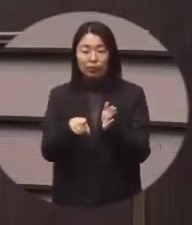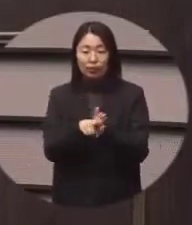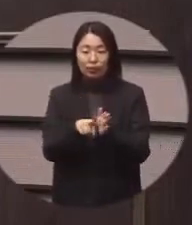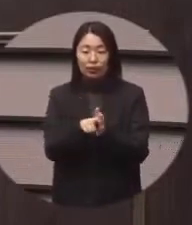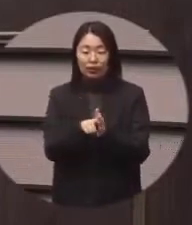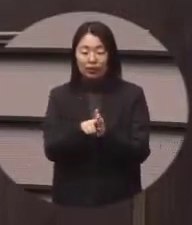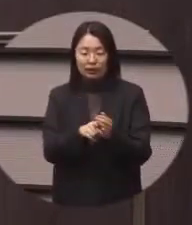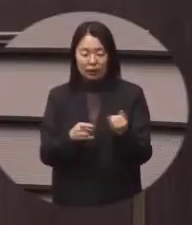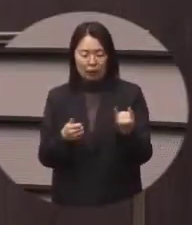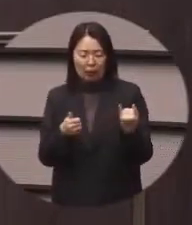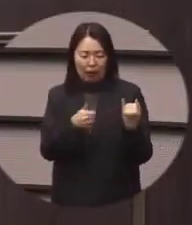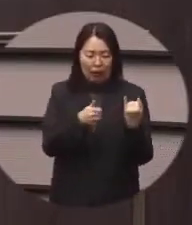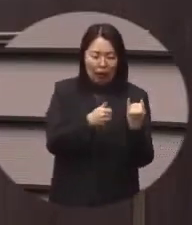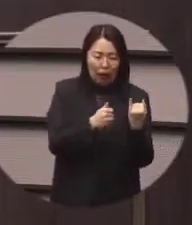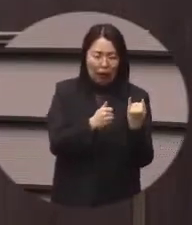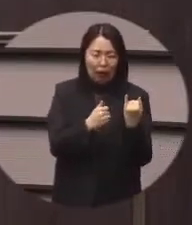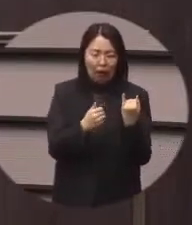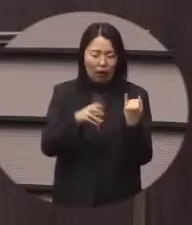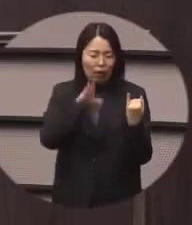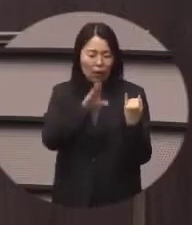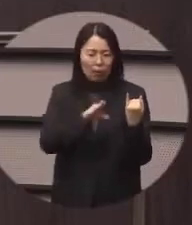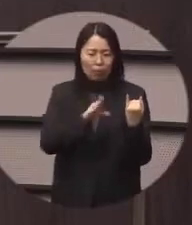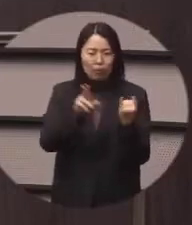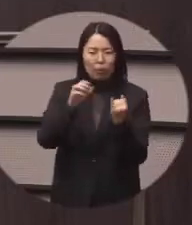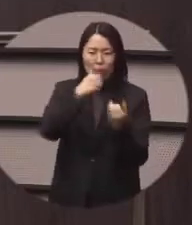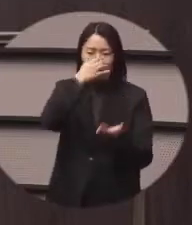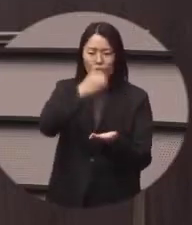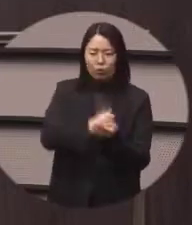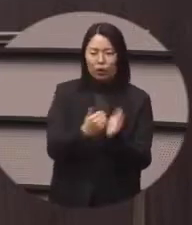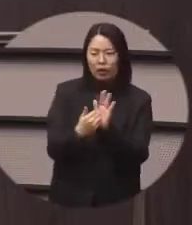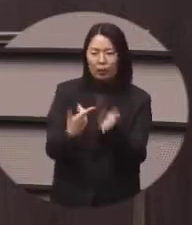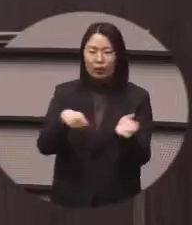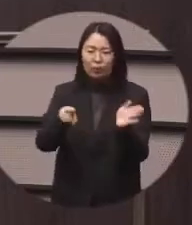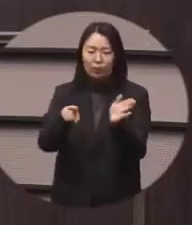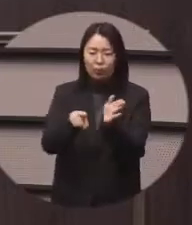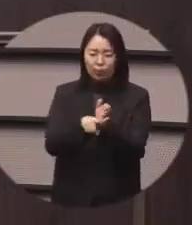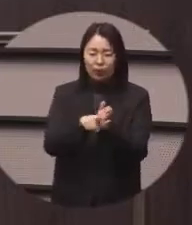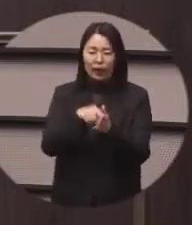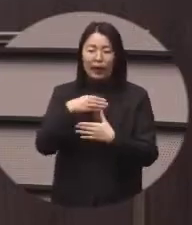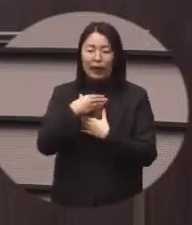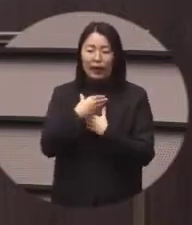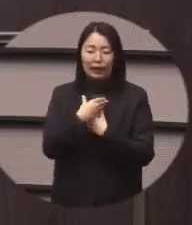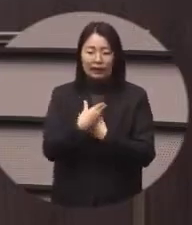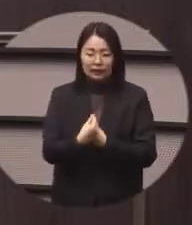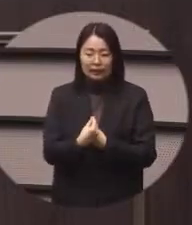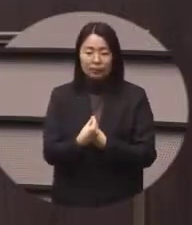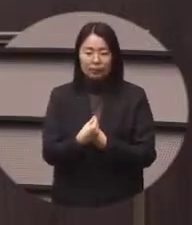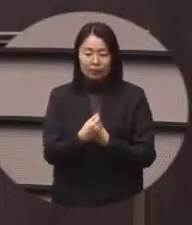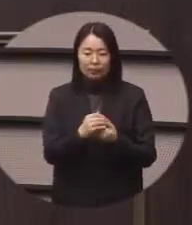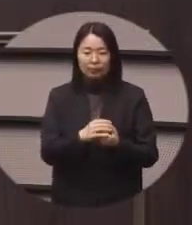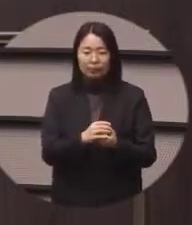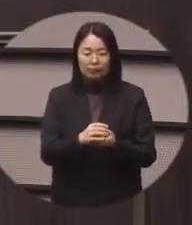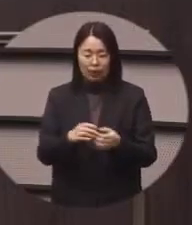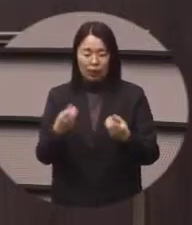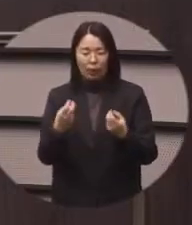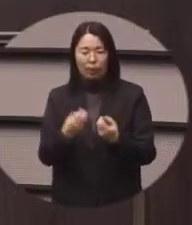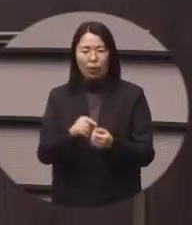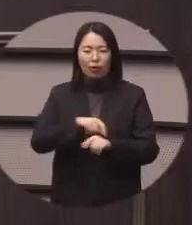스토킹 범죄 예방을 위한 더 안심 지킴이 지정 운영을 확대하겠습니다. 이와